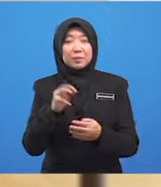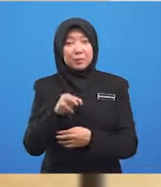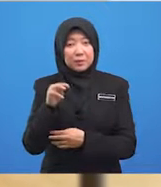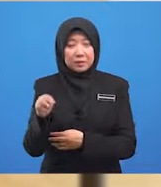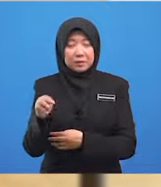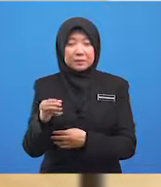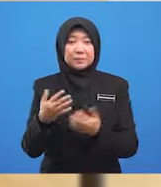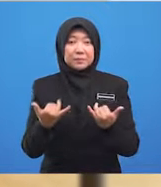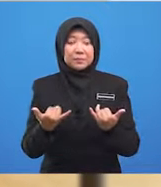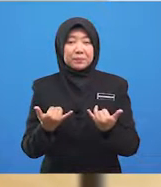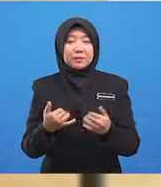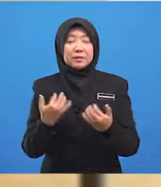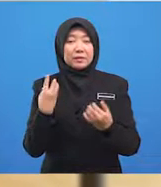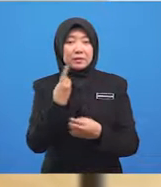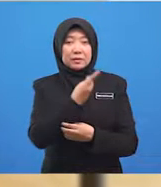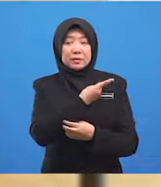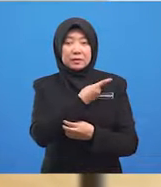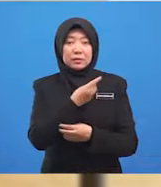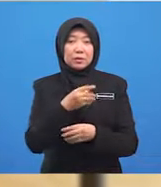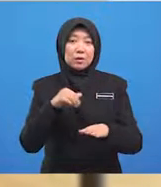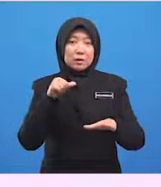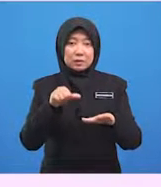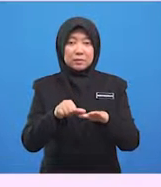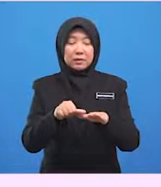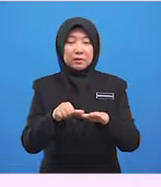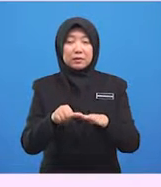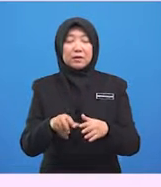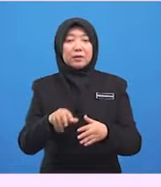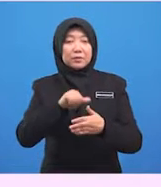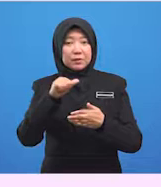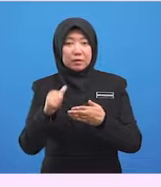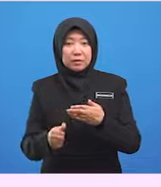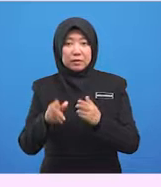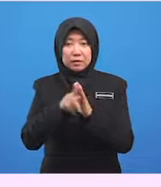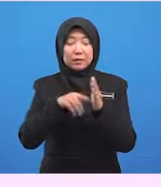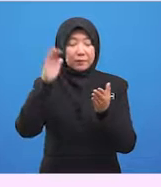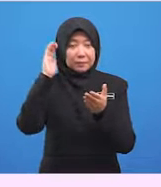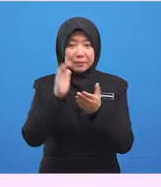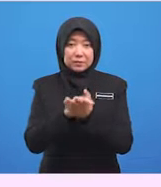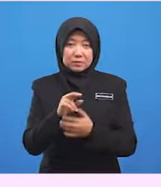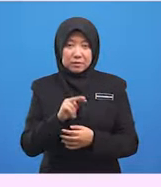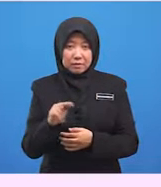kita beralih kepada ST yang terakhir yaitu aspek kepercayaan